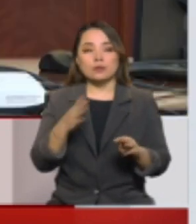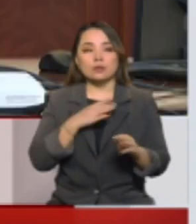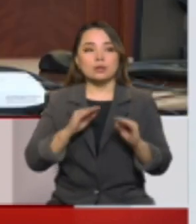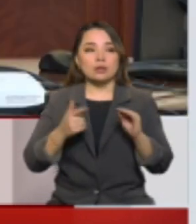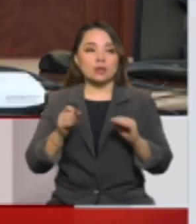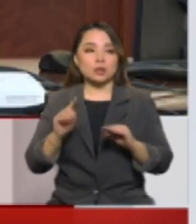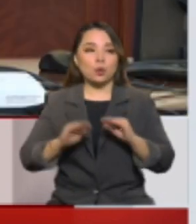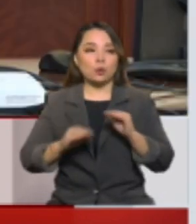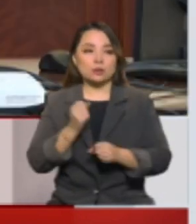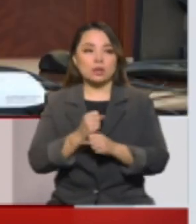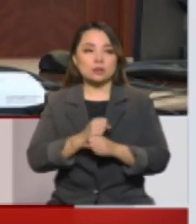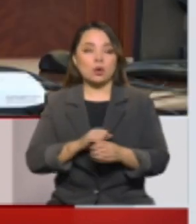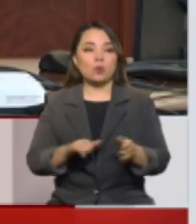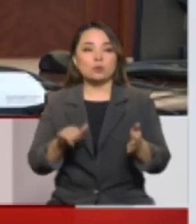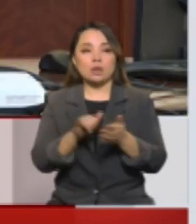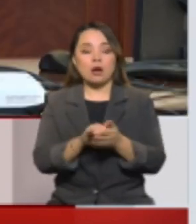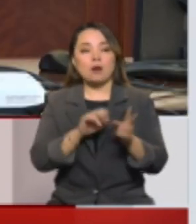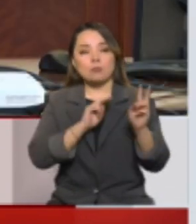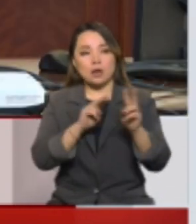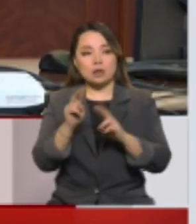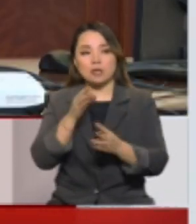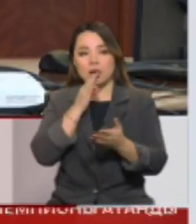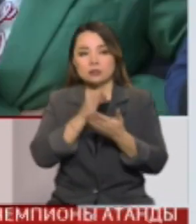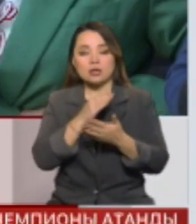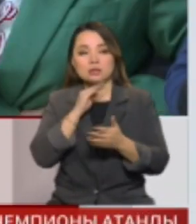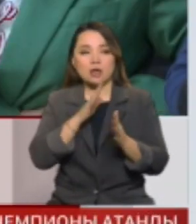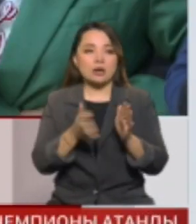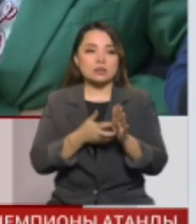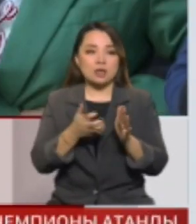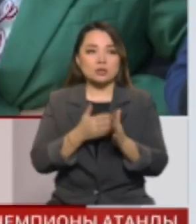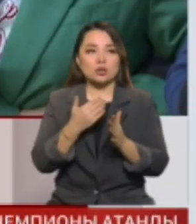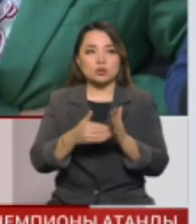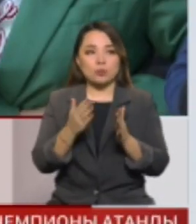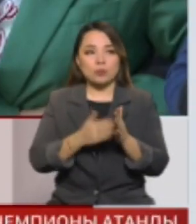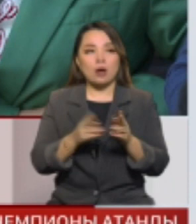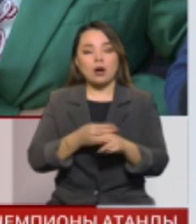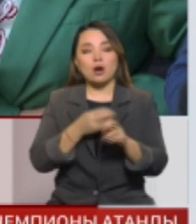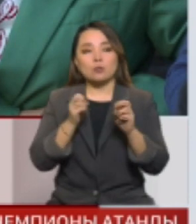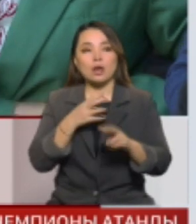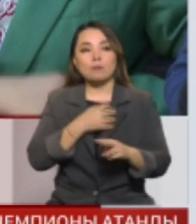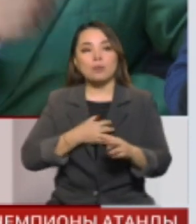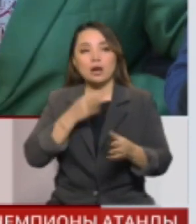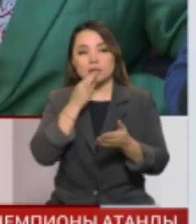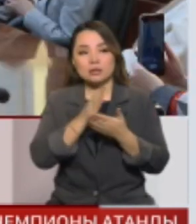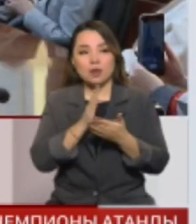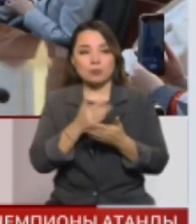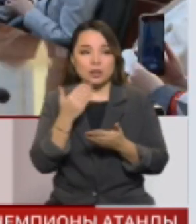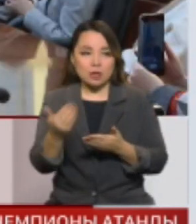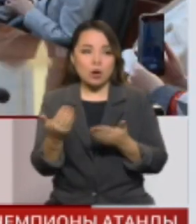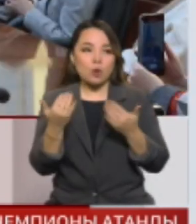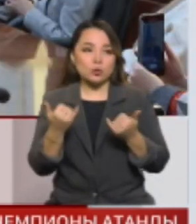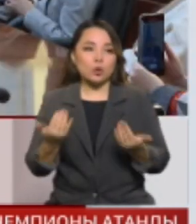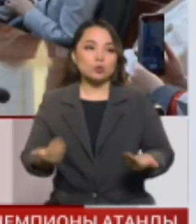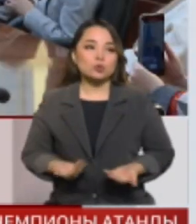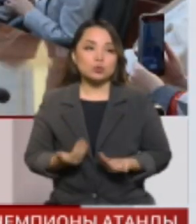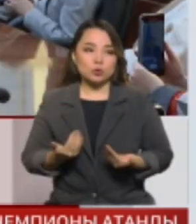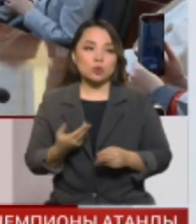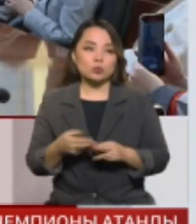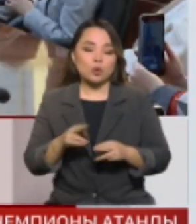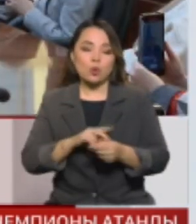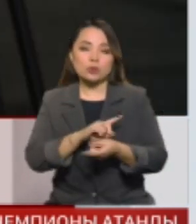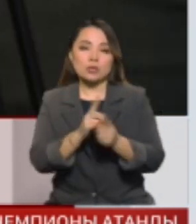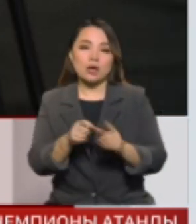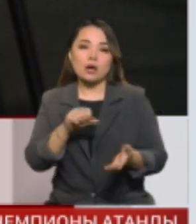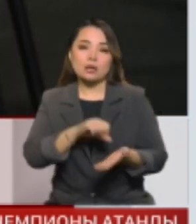қондырғыларын орнатуды бақылауға алу тапшылықты жоюдан бұрын қауіпсіздік үшін аса маңызды деп отыр. Ал тұрғындардың бұл